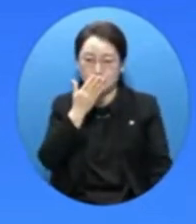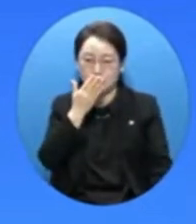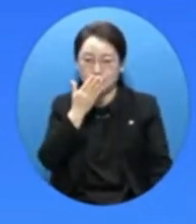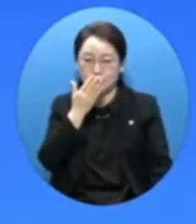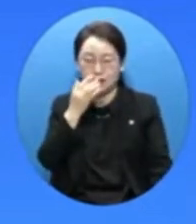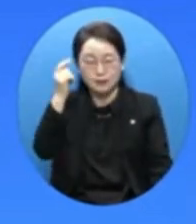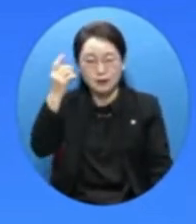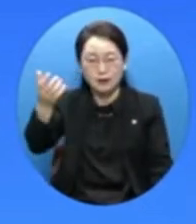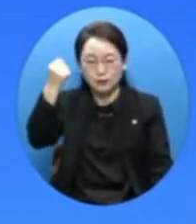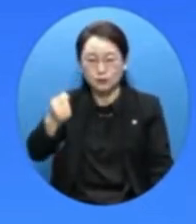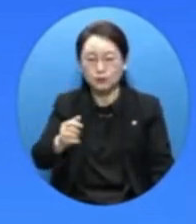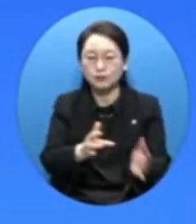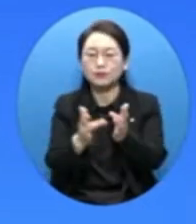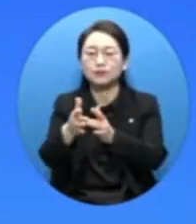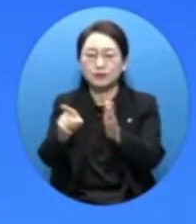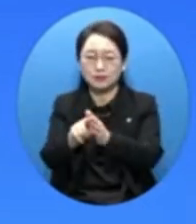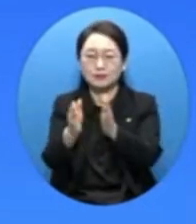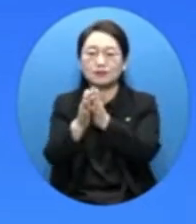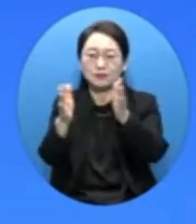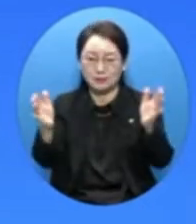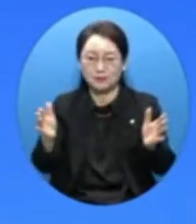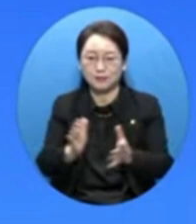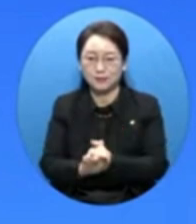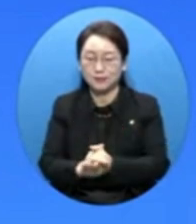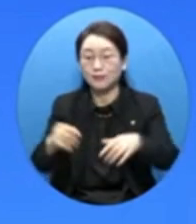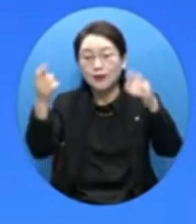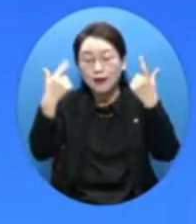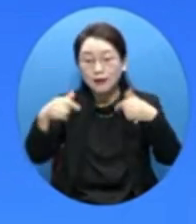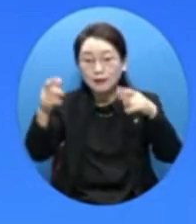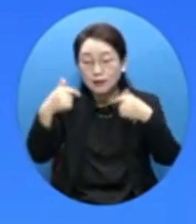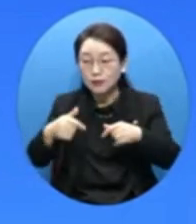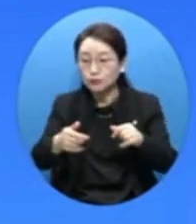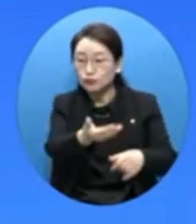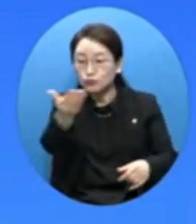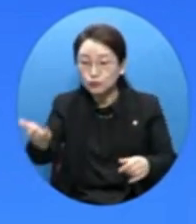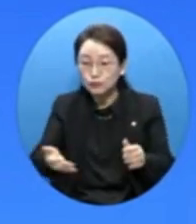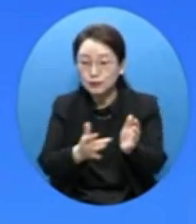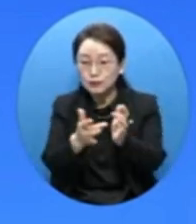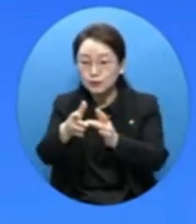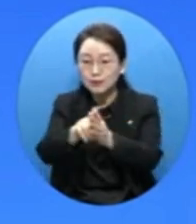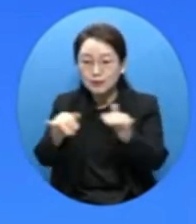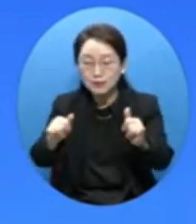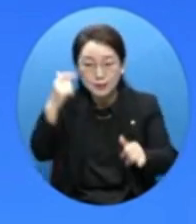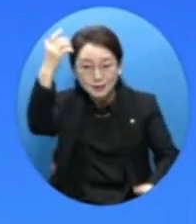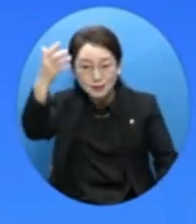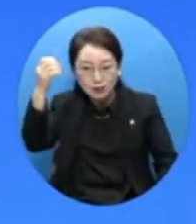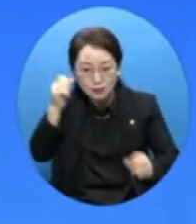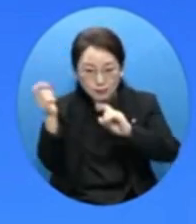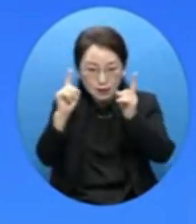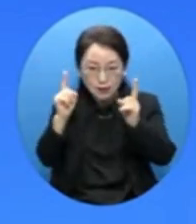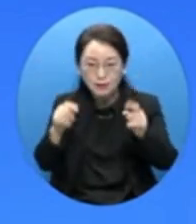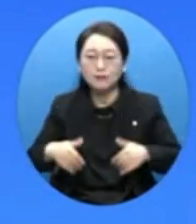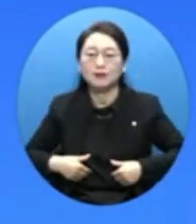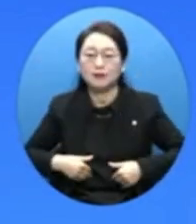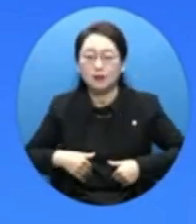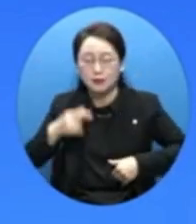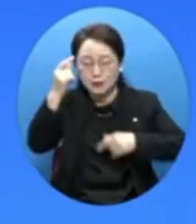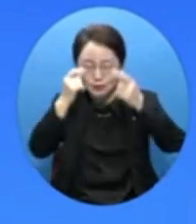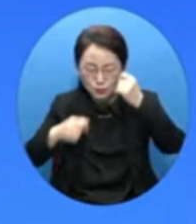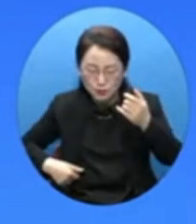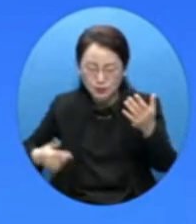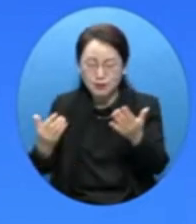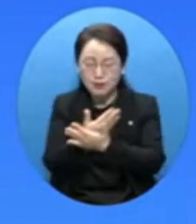주님 앞으로 나왔던 것입니다. 언제나 우리 그리스도인들이 먼저 영적으로 깨어 있어야 됩니다. 하나님 앞에 눈물로 회개하며 나가야